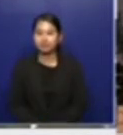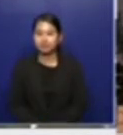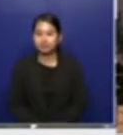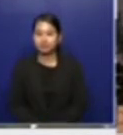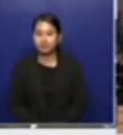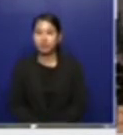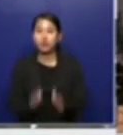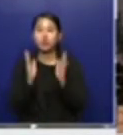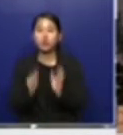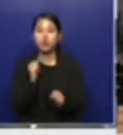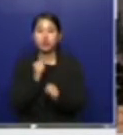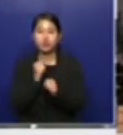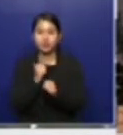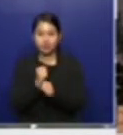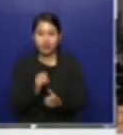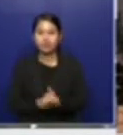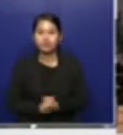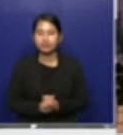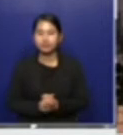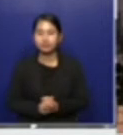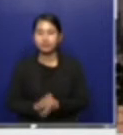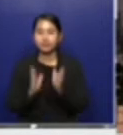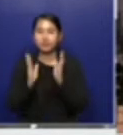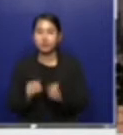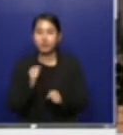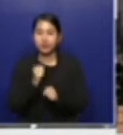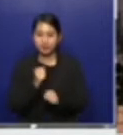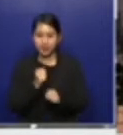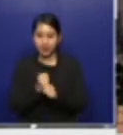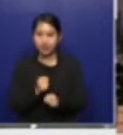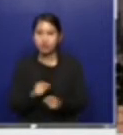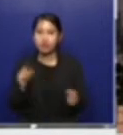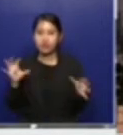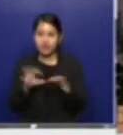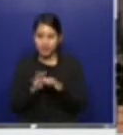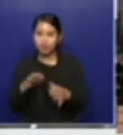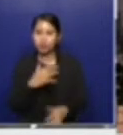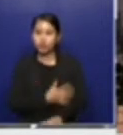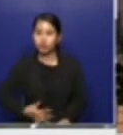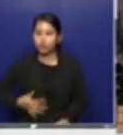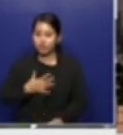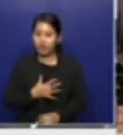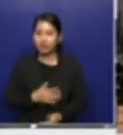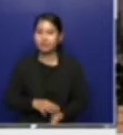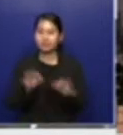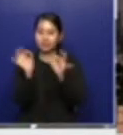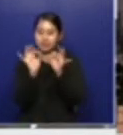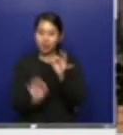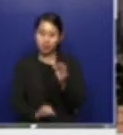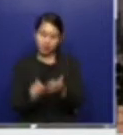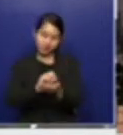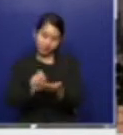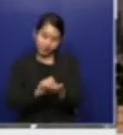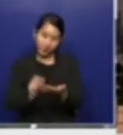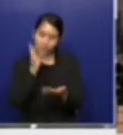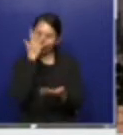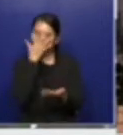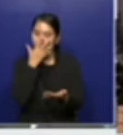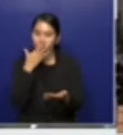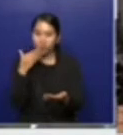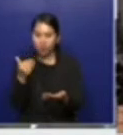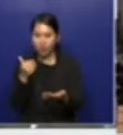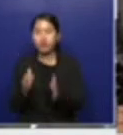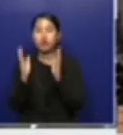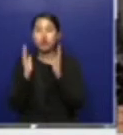ในเรื่องของในเงินของบุคลากรกำลังคนเพื่อสุขภาพเนี่ยเขียนดังสวยหรูแล้วครับว่าให้มีกำลังคน